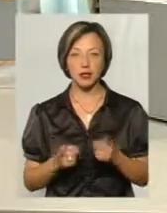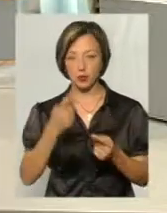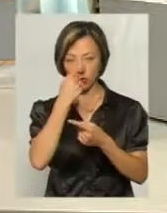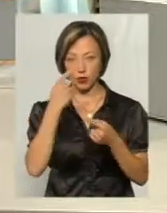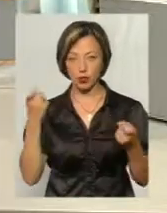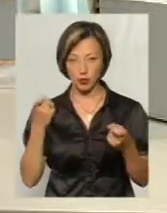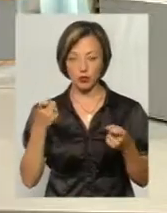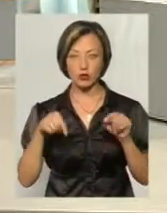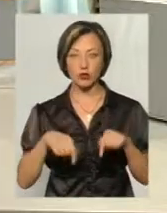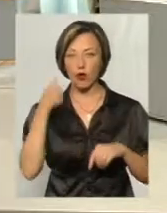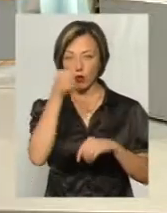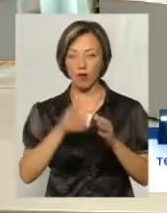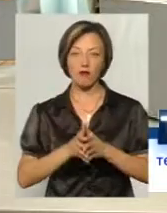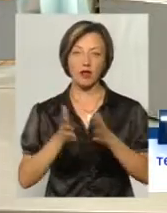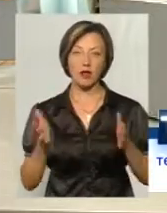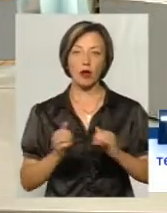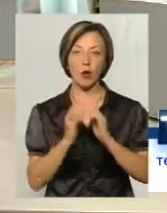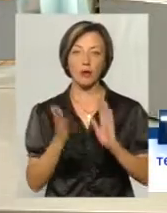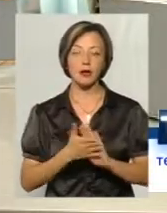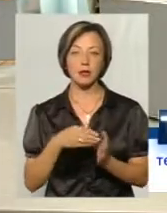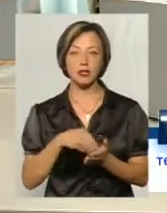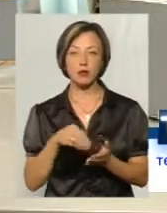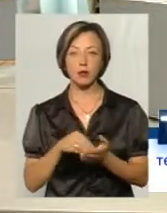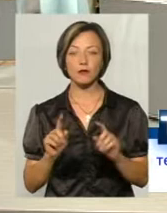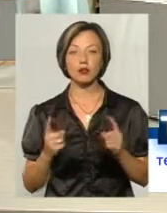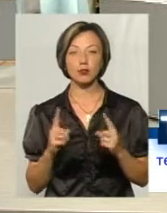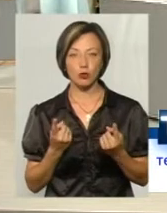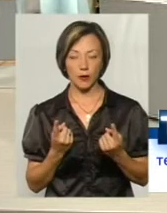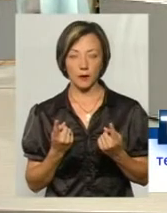року досить великі об'єми закупівель. Чому?